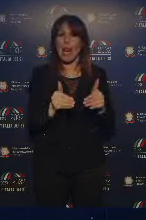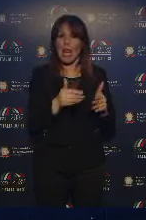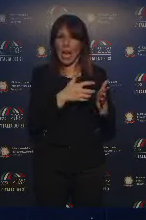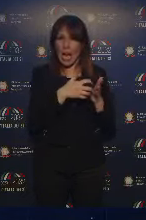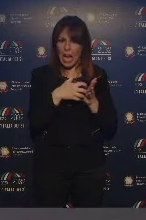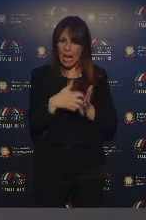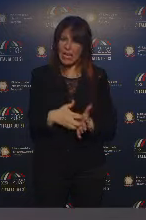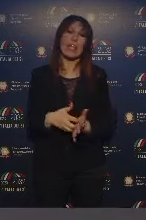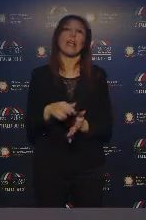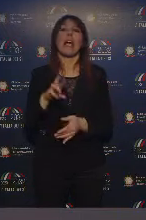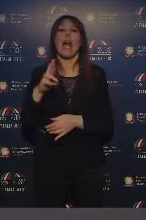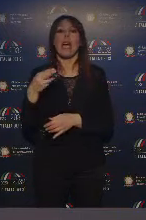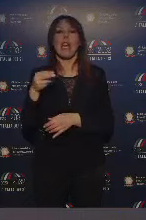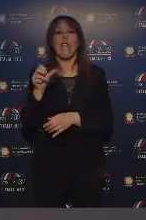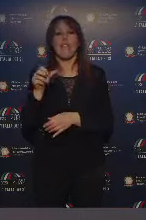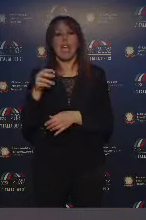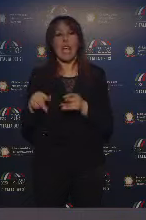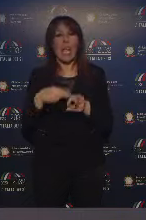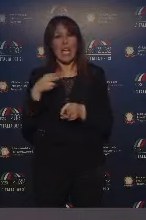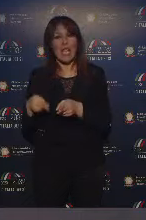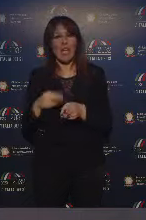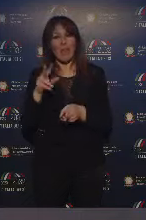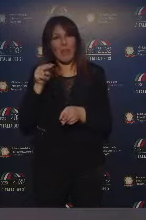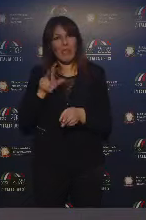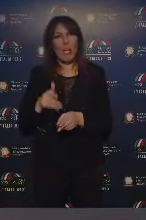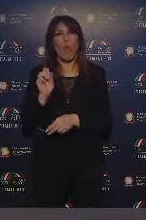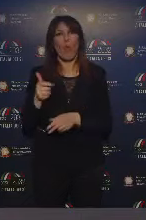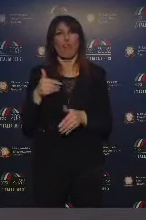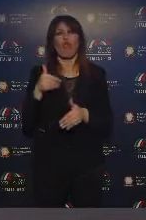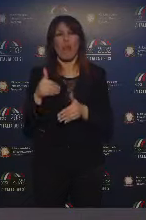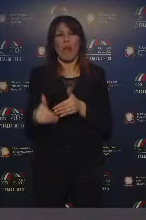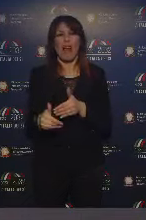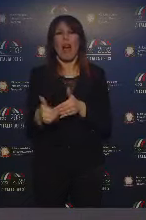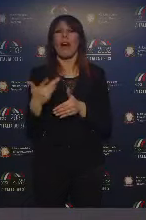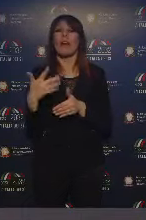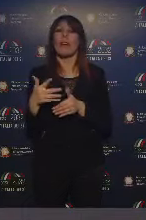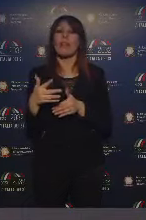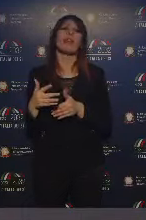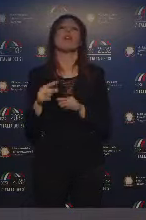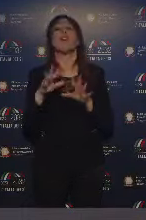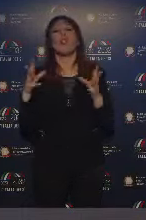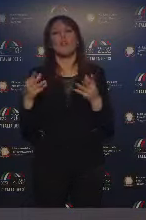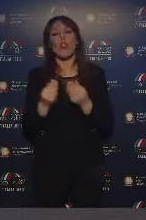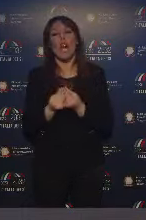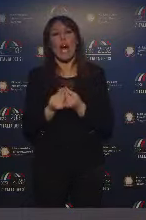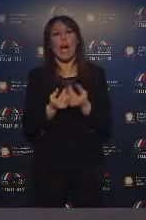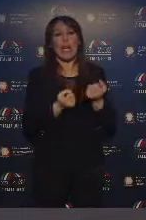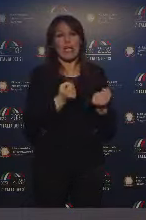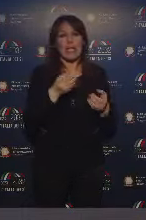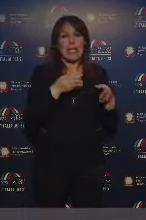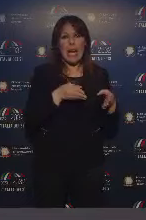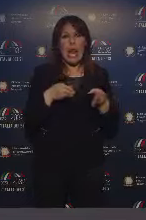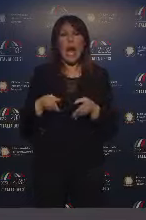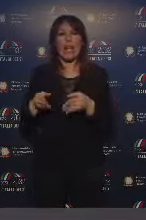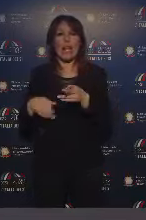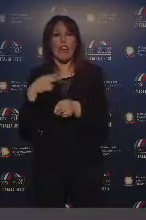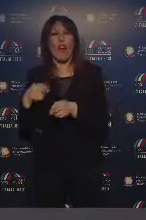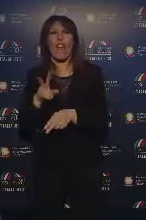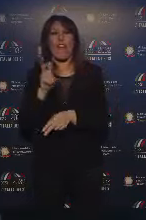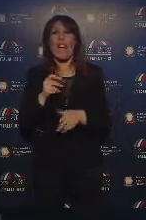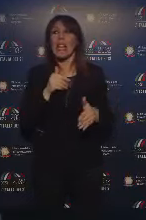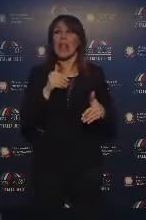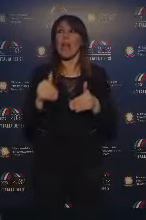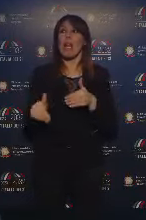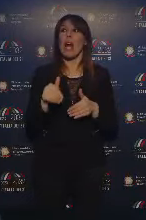RFI nel 2023 ha messo a terra 11 miliardi Quindi in totale fra Ferrovie e strade sono 20 miliardi di